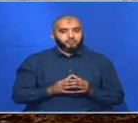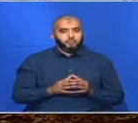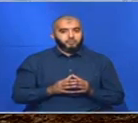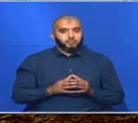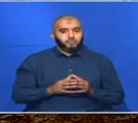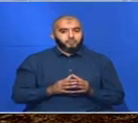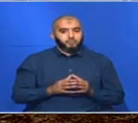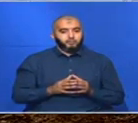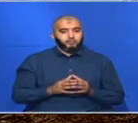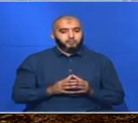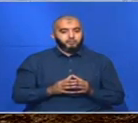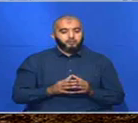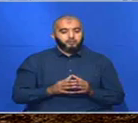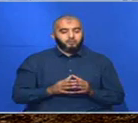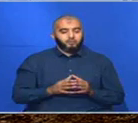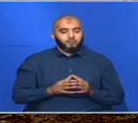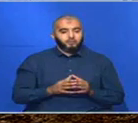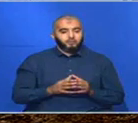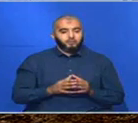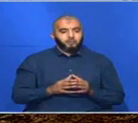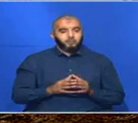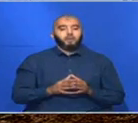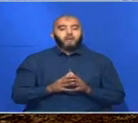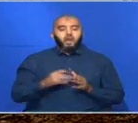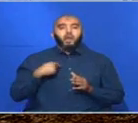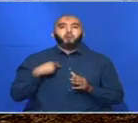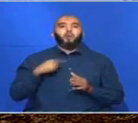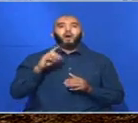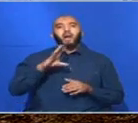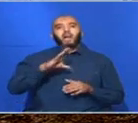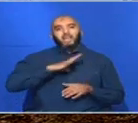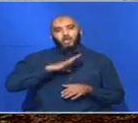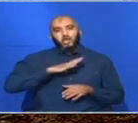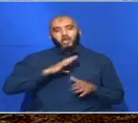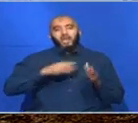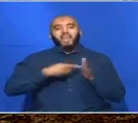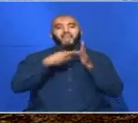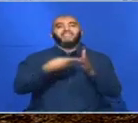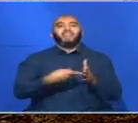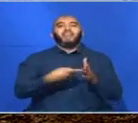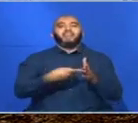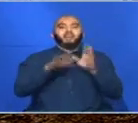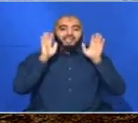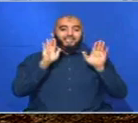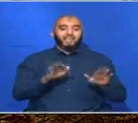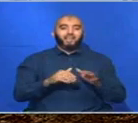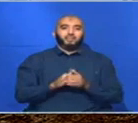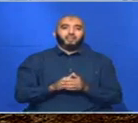كل يوم وراني مصلي الظهر مع الظهر العصر مع العصر المغرب والعشاء